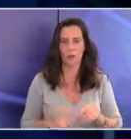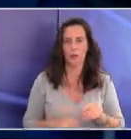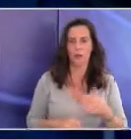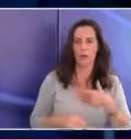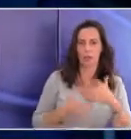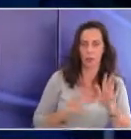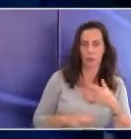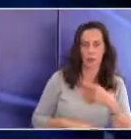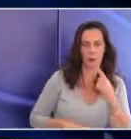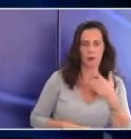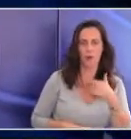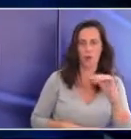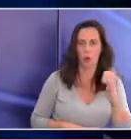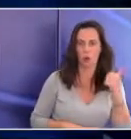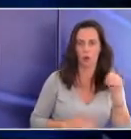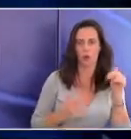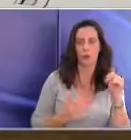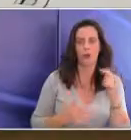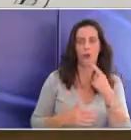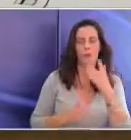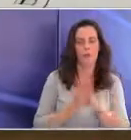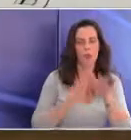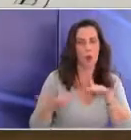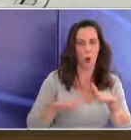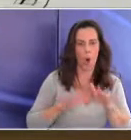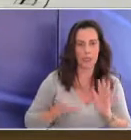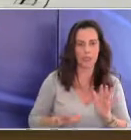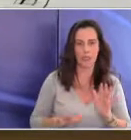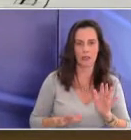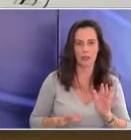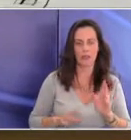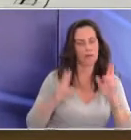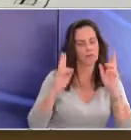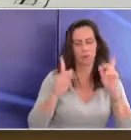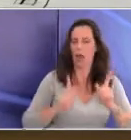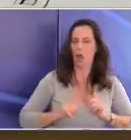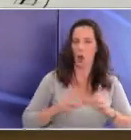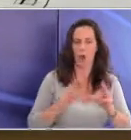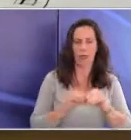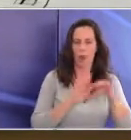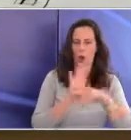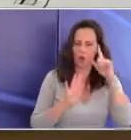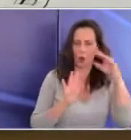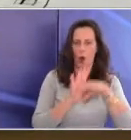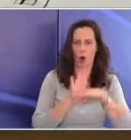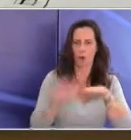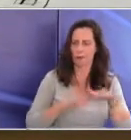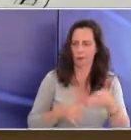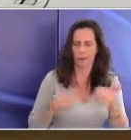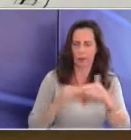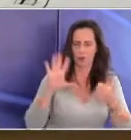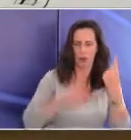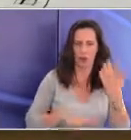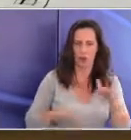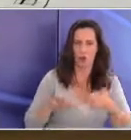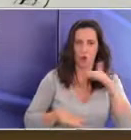אני מאוד אמרתי שאני קודם כל קוראת לקואליציה להשהות את החוק. אני לא חושבת שזה חוק לקואליציה של 61. בטח